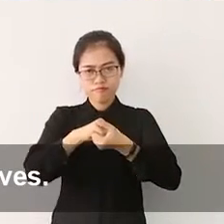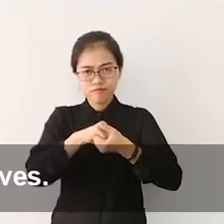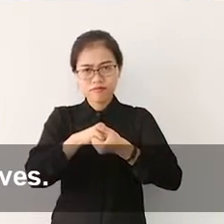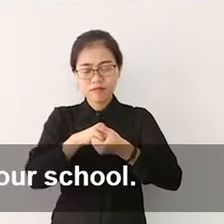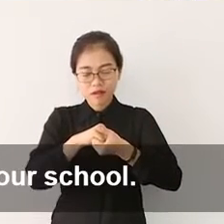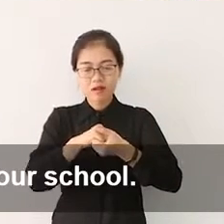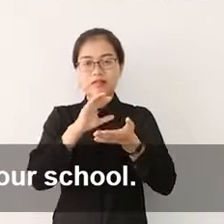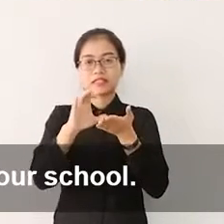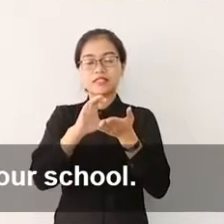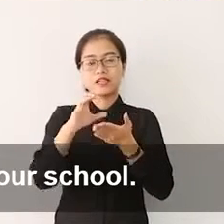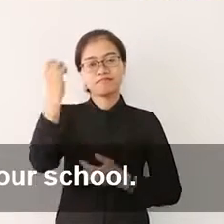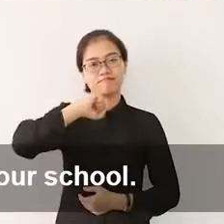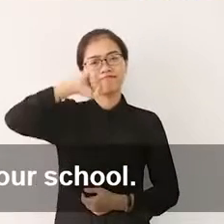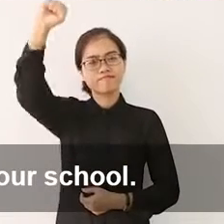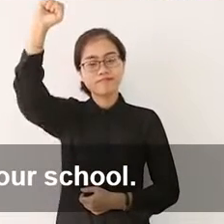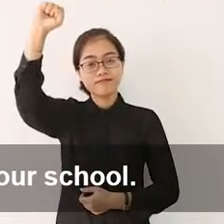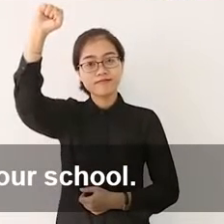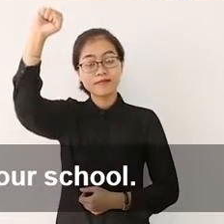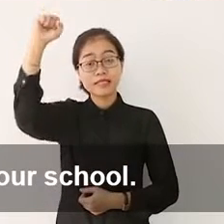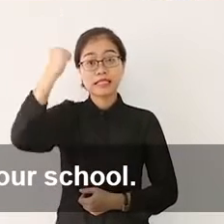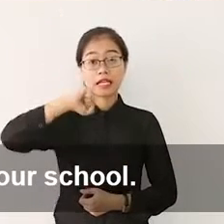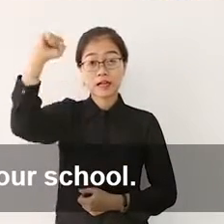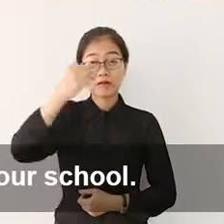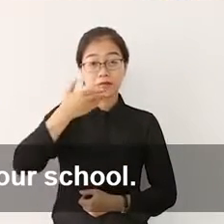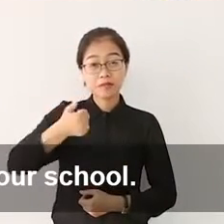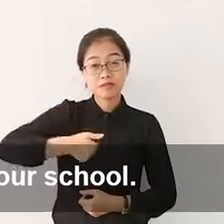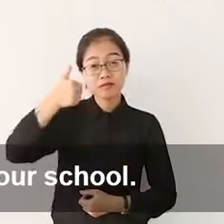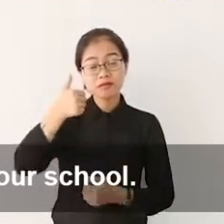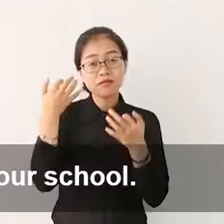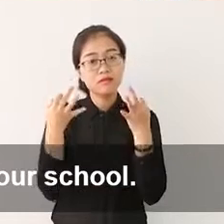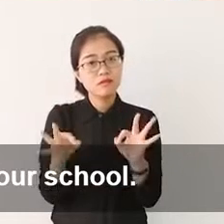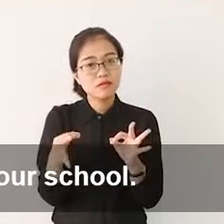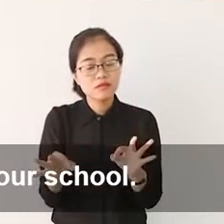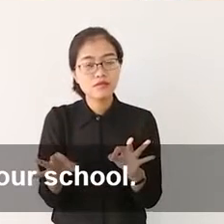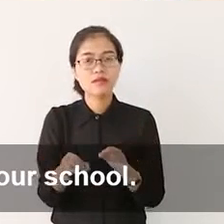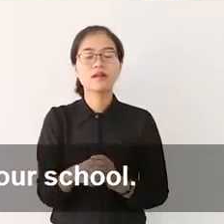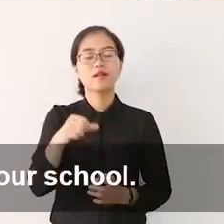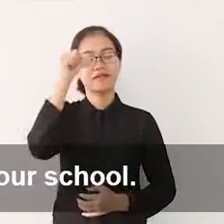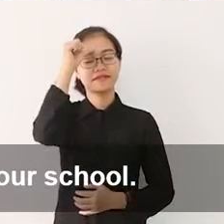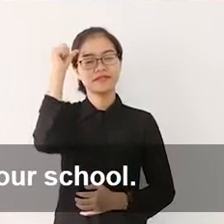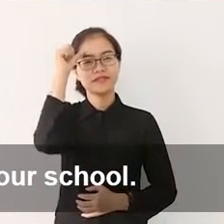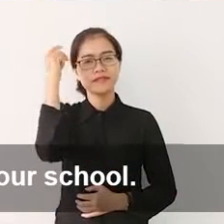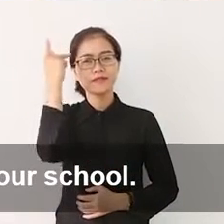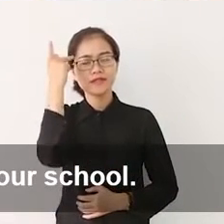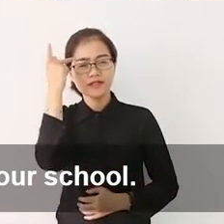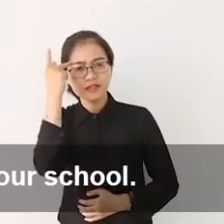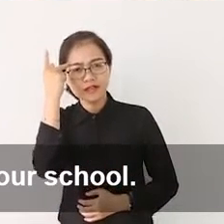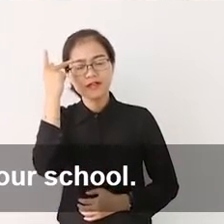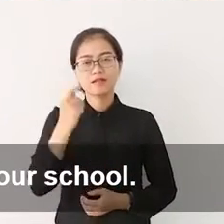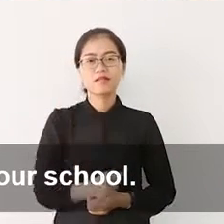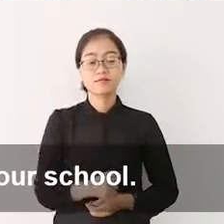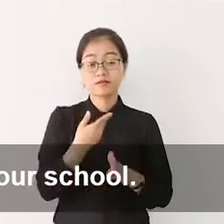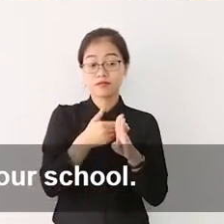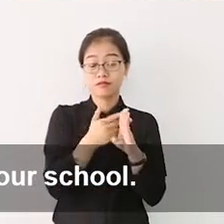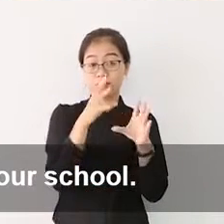cái dự án này, dự án đã thành công. Và cái thành công lớn nhất là đã nâng cao năng lực của các bạn